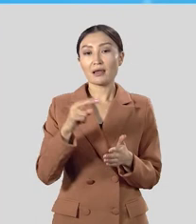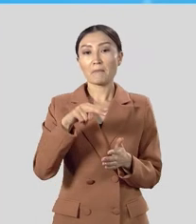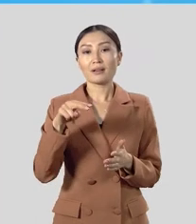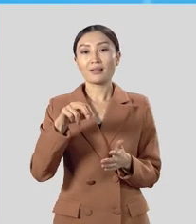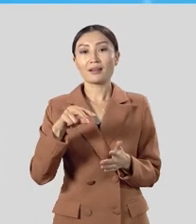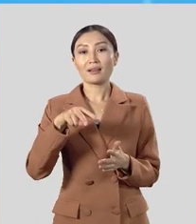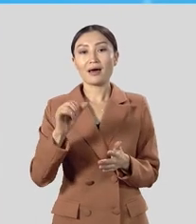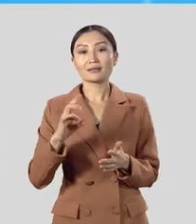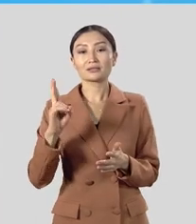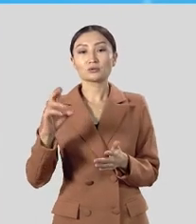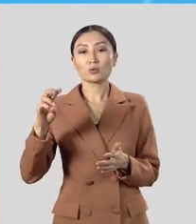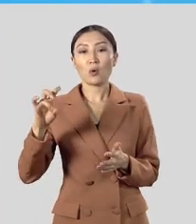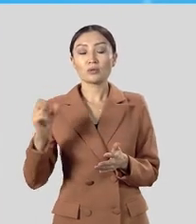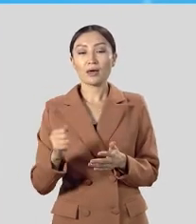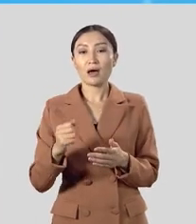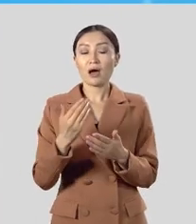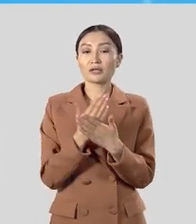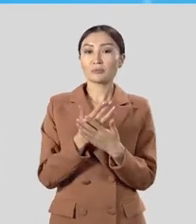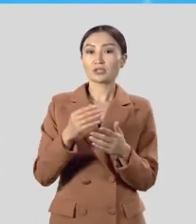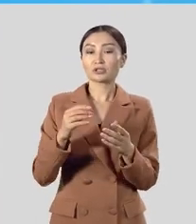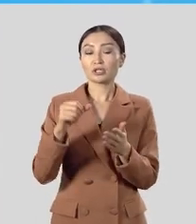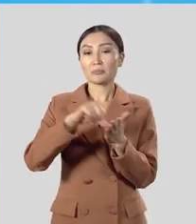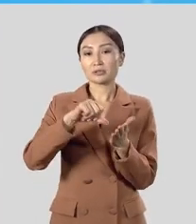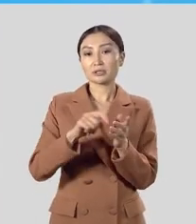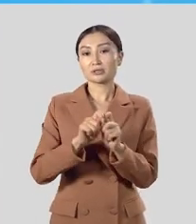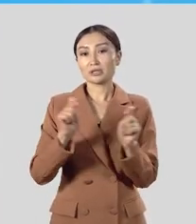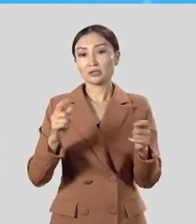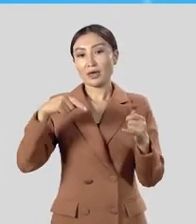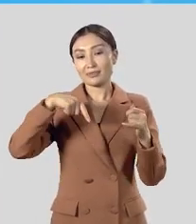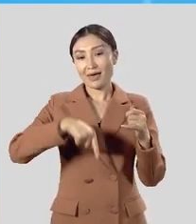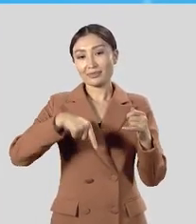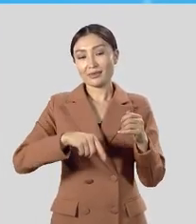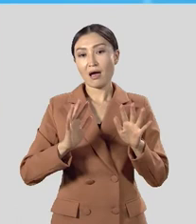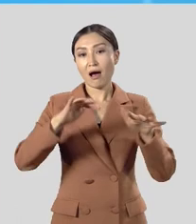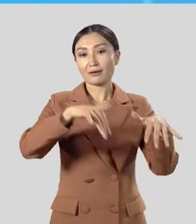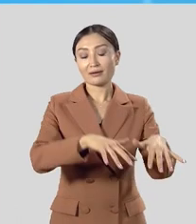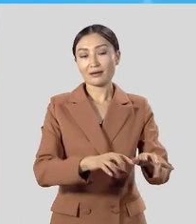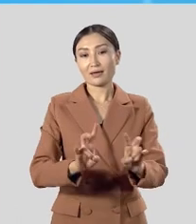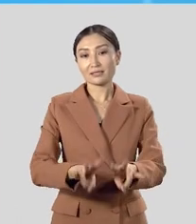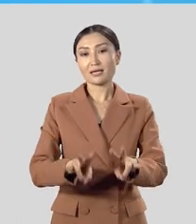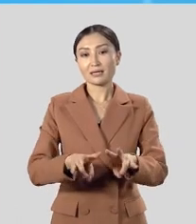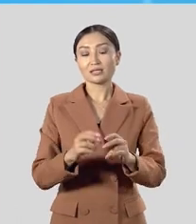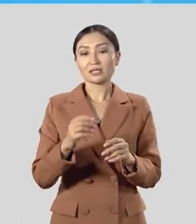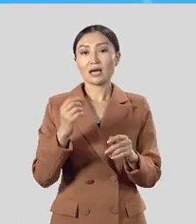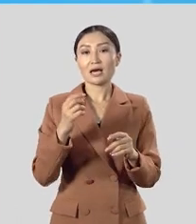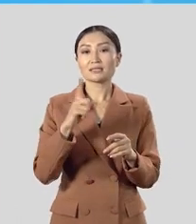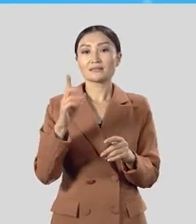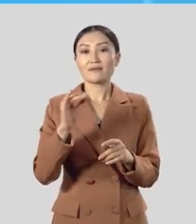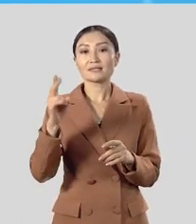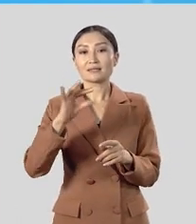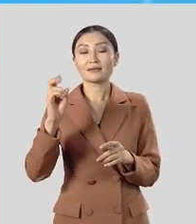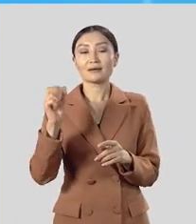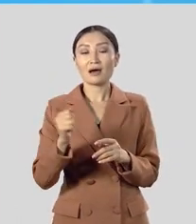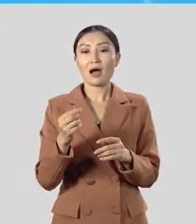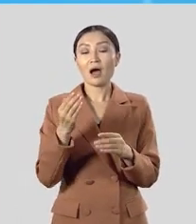планктона. Отмершие представители фораминифер создают на дне океана залежи известняка. Часть